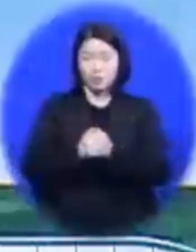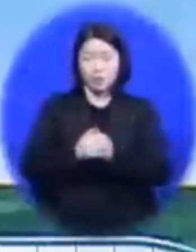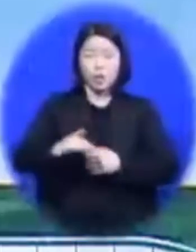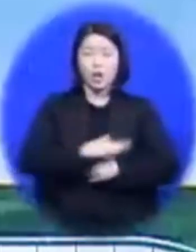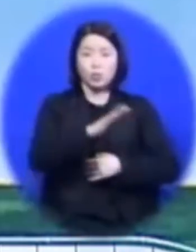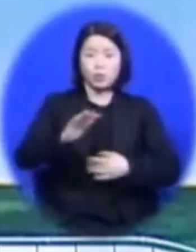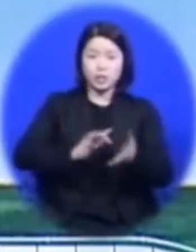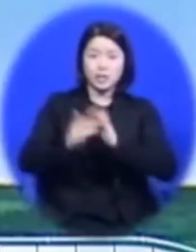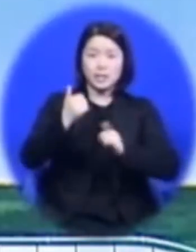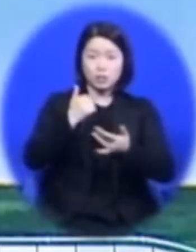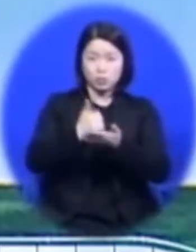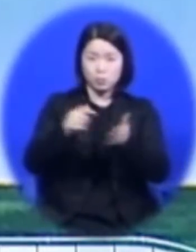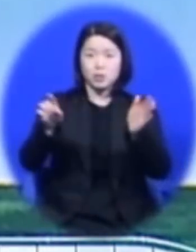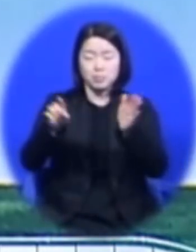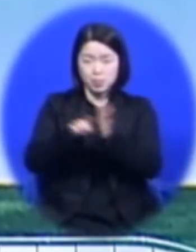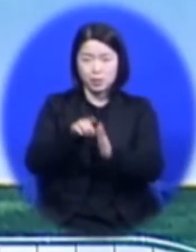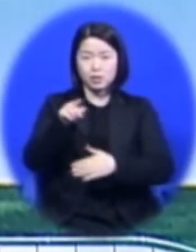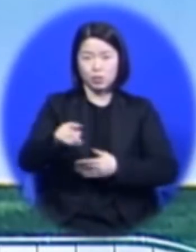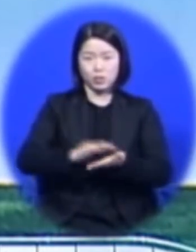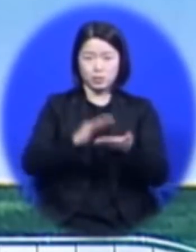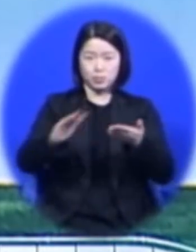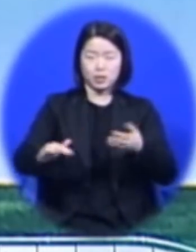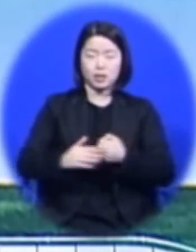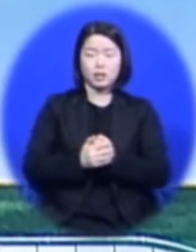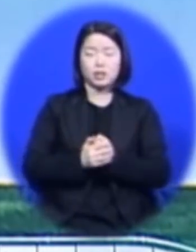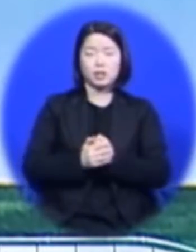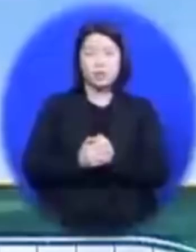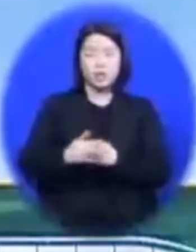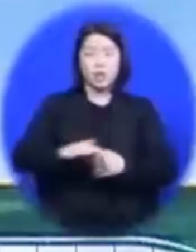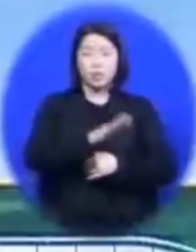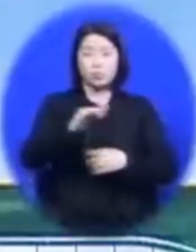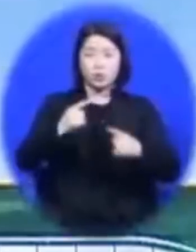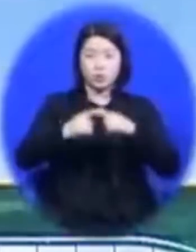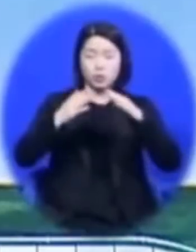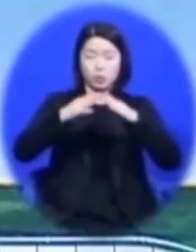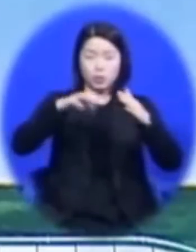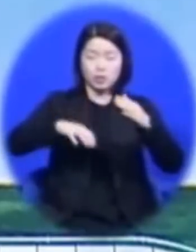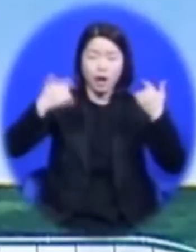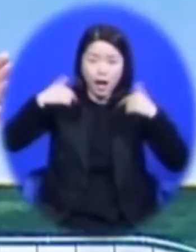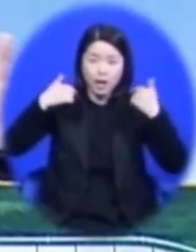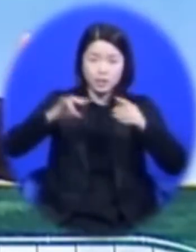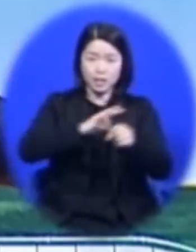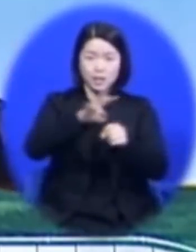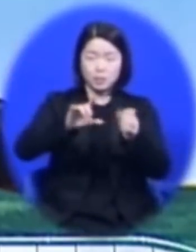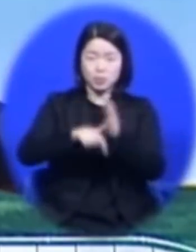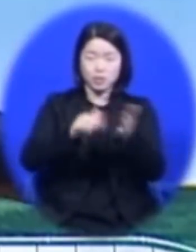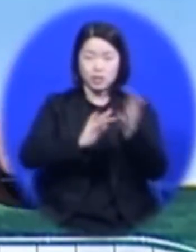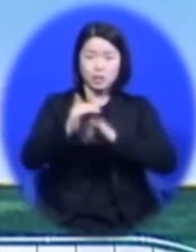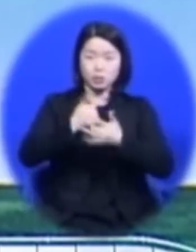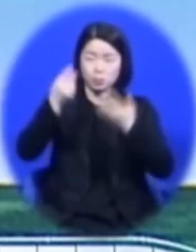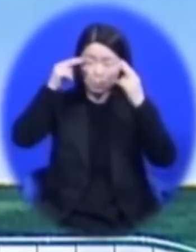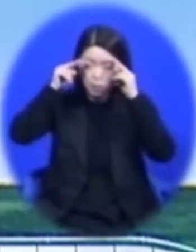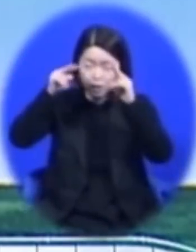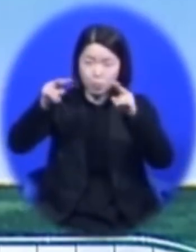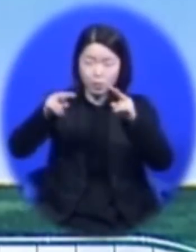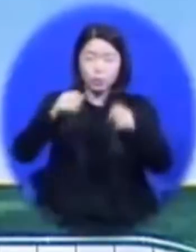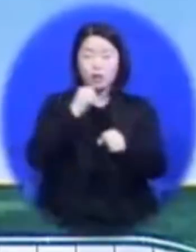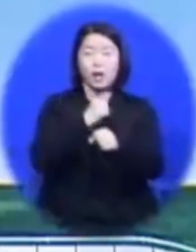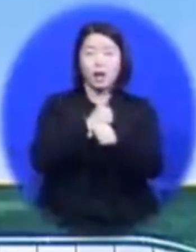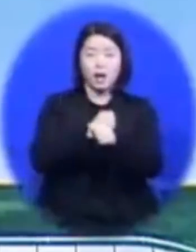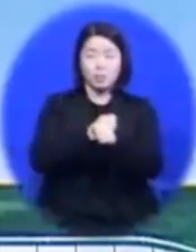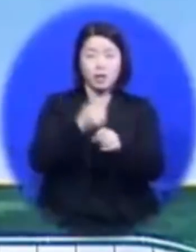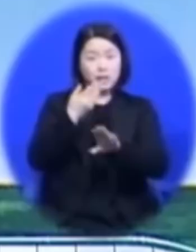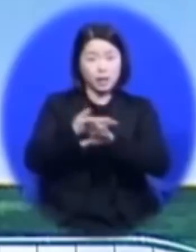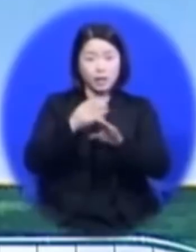우리는 예수님을 믿는 것입니다 우리 교회에서 넣을 24시간 예수님을 바라 보시고 하는 것은 다른 식으로 표현하면